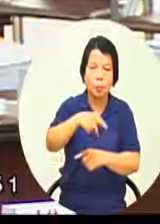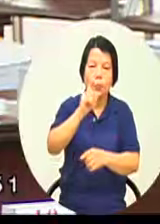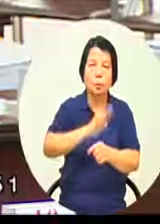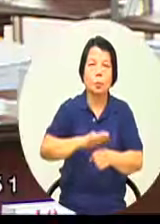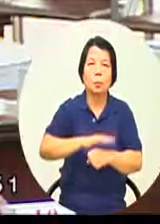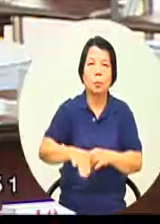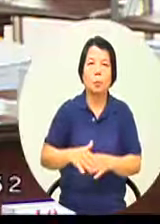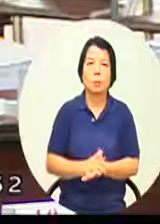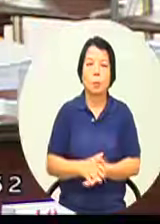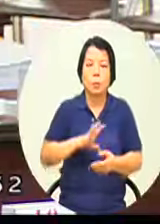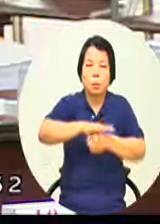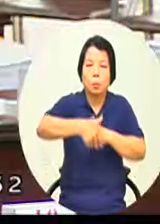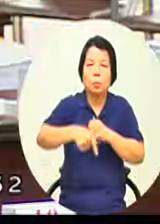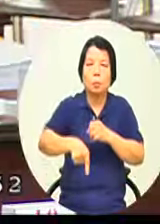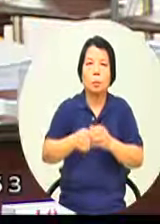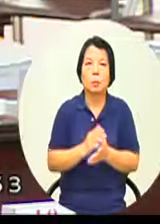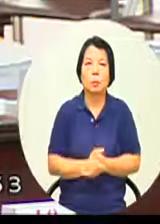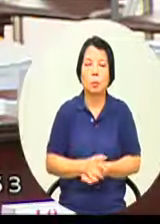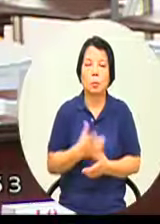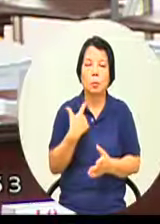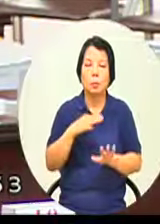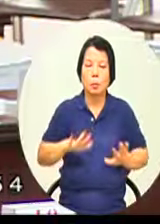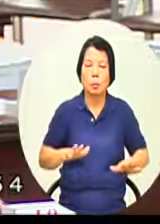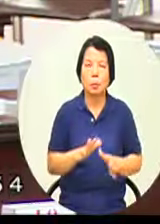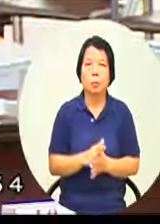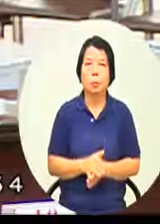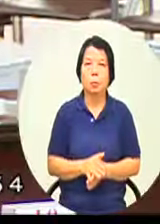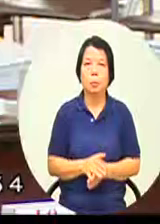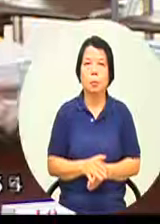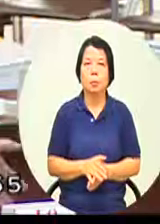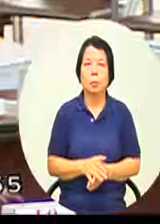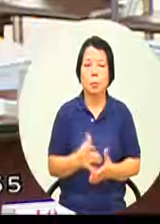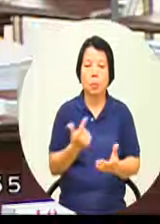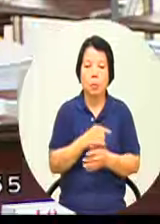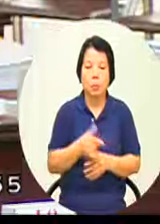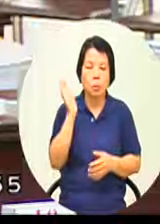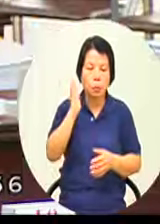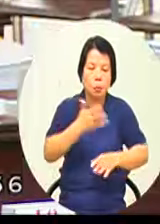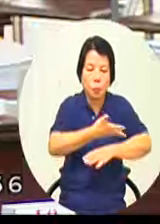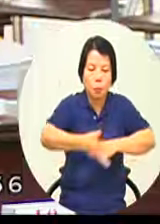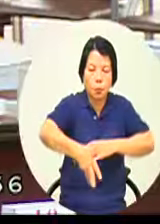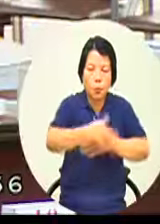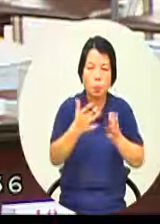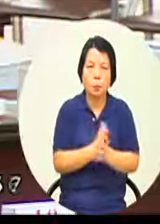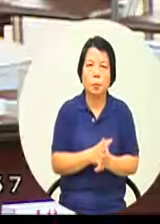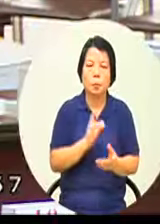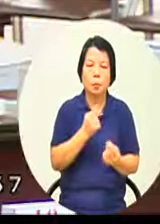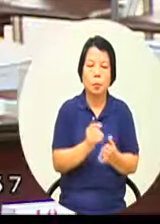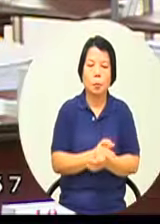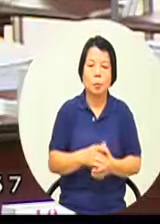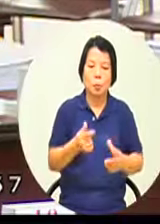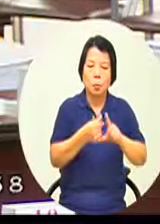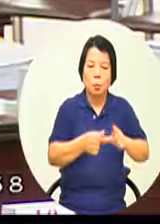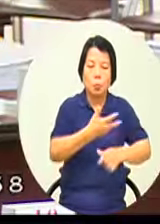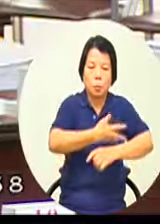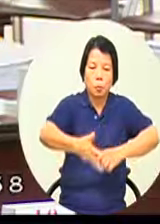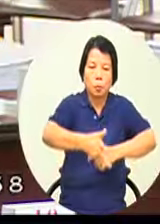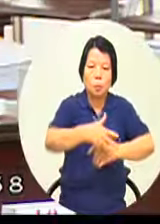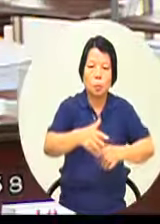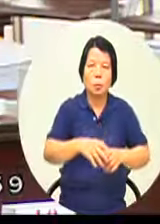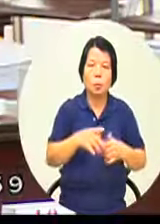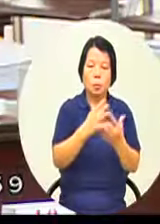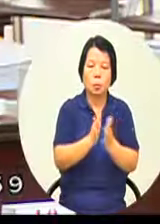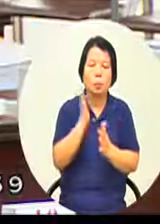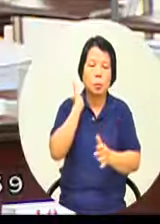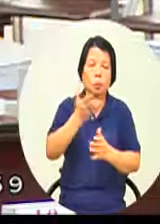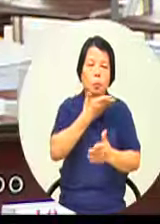讲，包括着扑坎啦，哦，包括着咱咧排水的问题，包括着咱咧库排问题，对不对？水利局